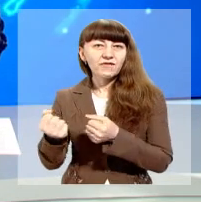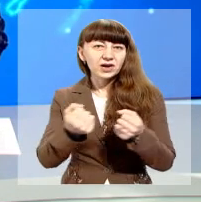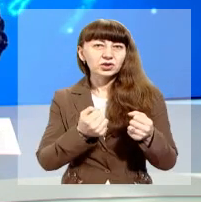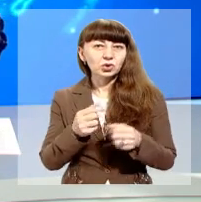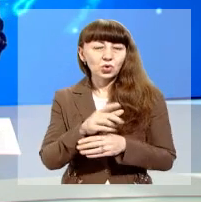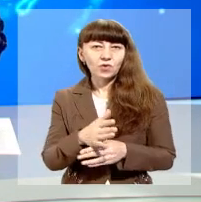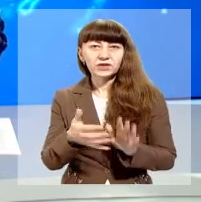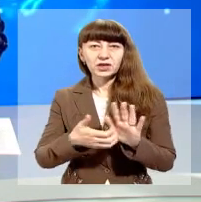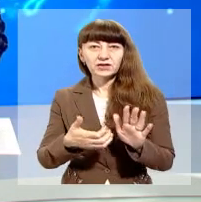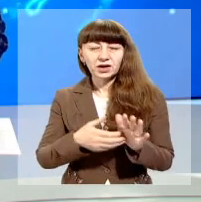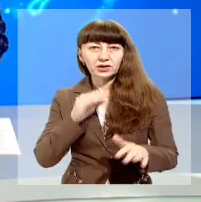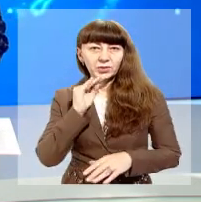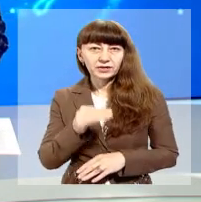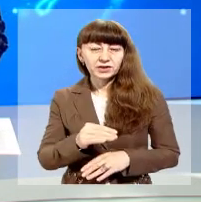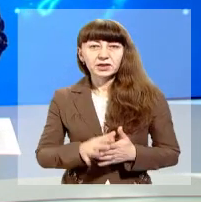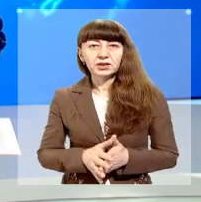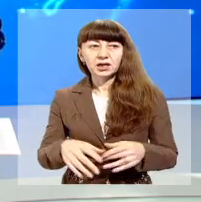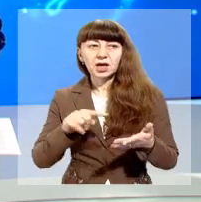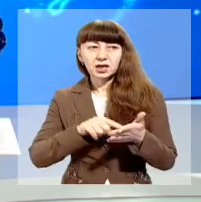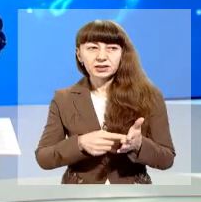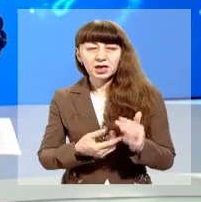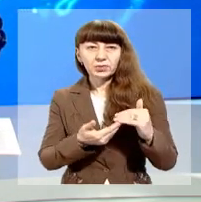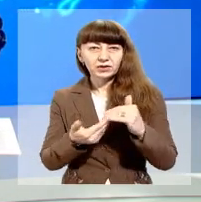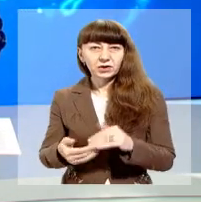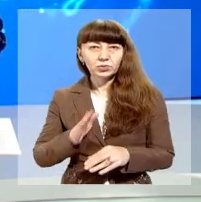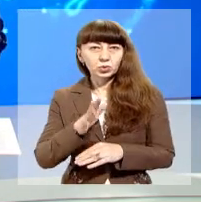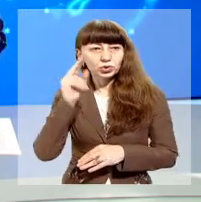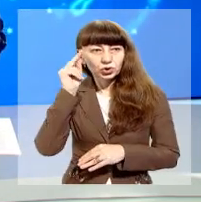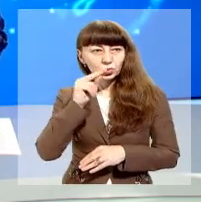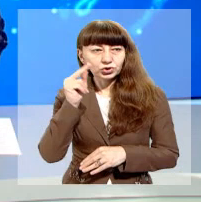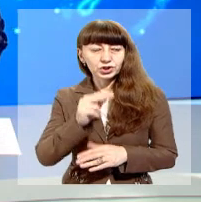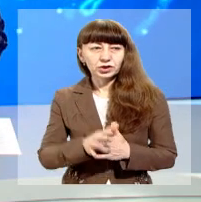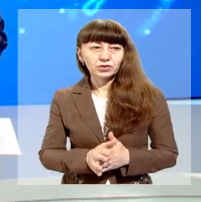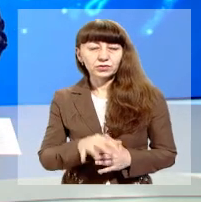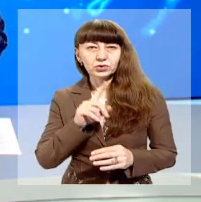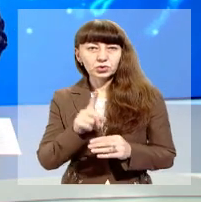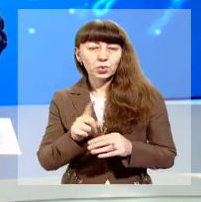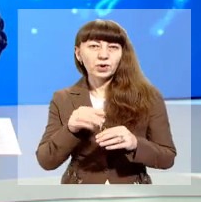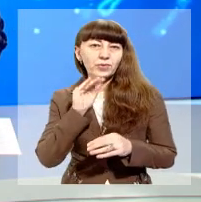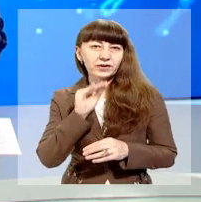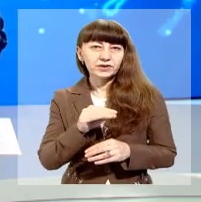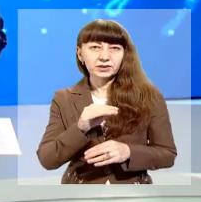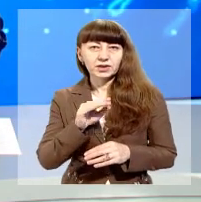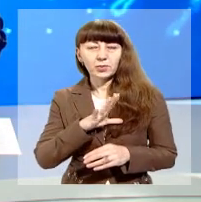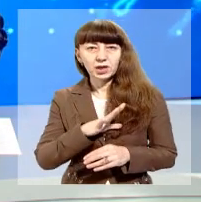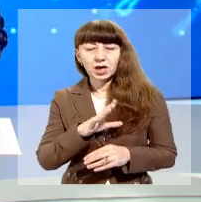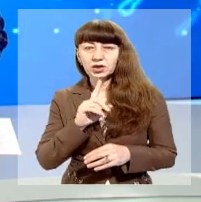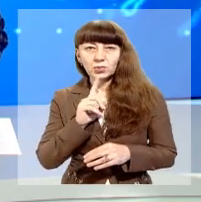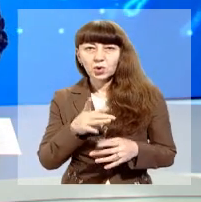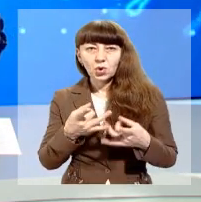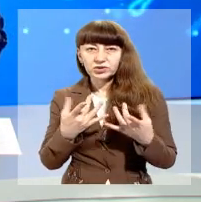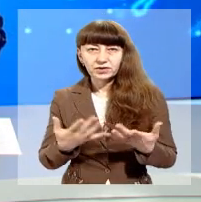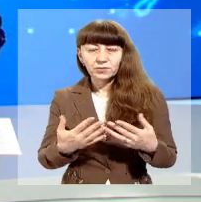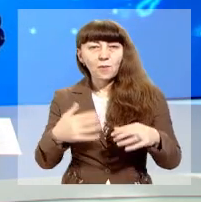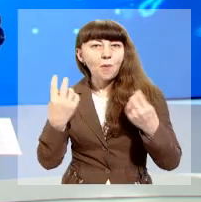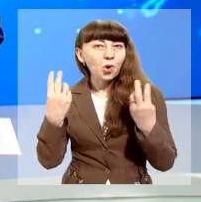кадров. Такая встреча нацелена привлечь будущих абитуриентов. Ведь сегодня важно, чтобы специальность была не просто модной, а